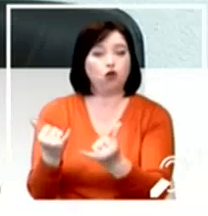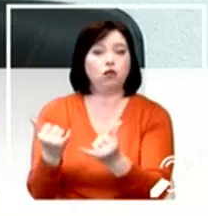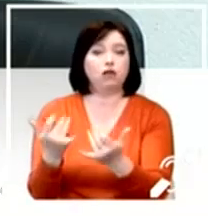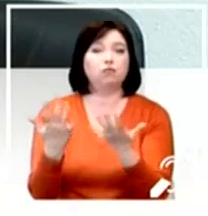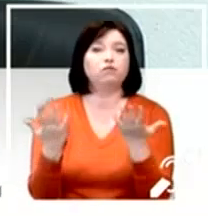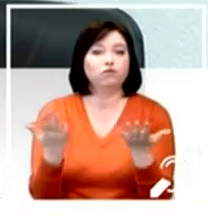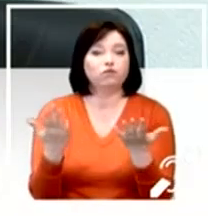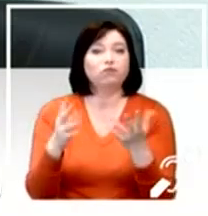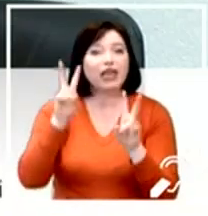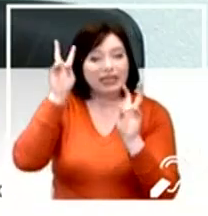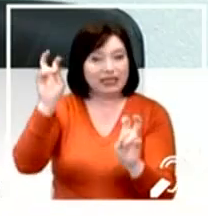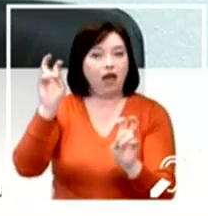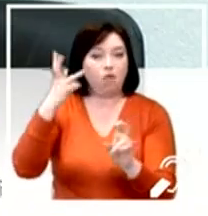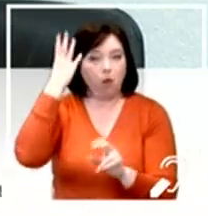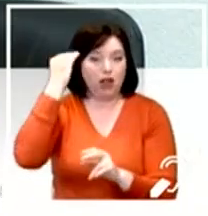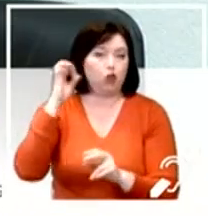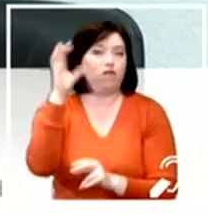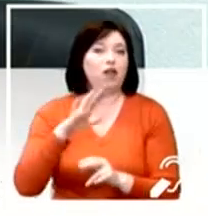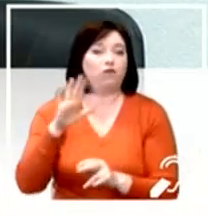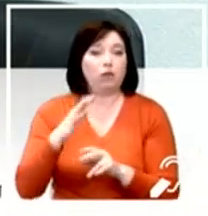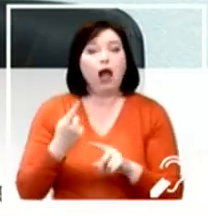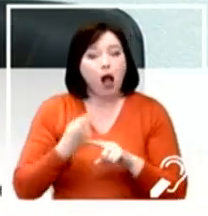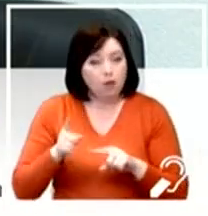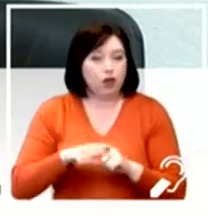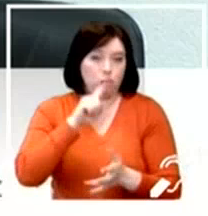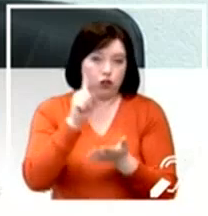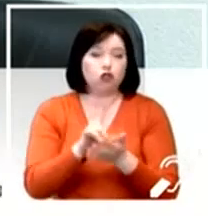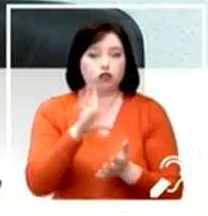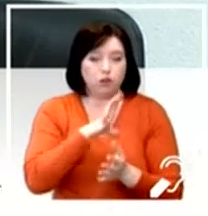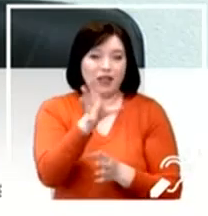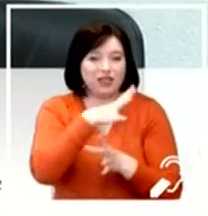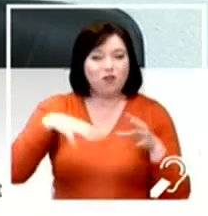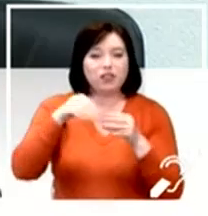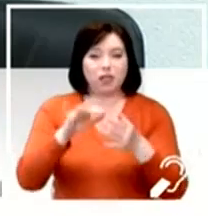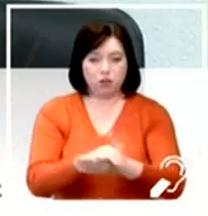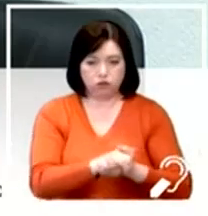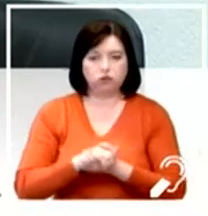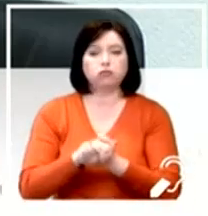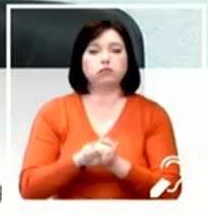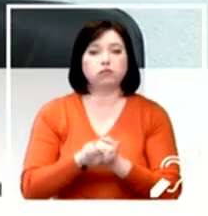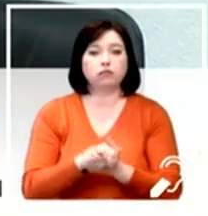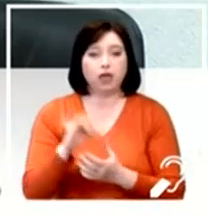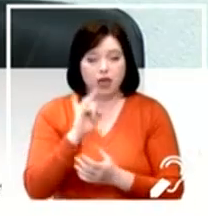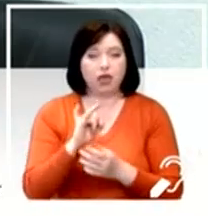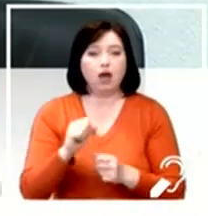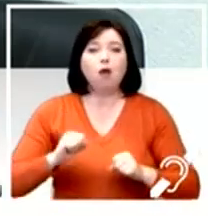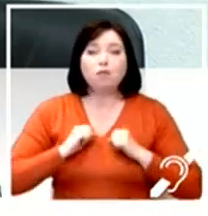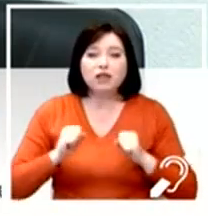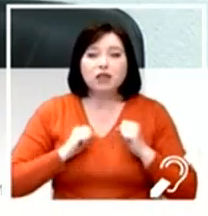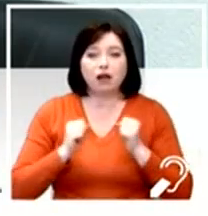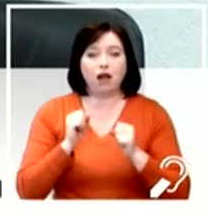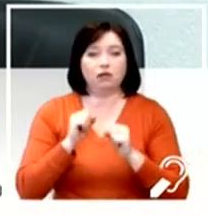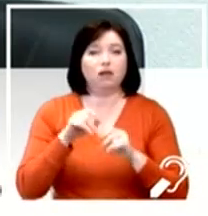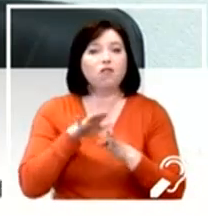unui generic și de aceea noi trebuie să fim cu toții uniți și să întreprindem exact